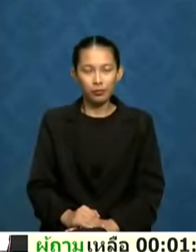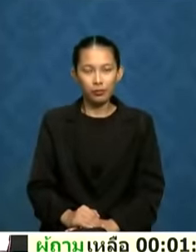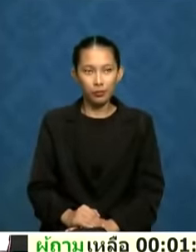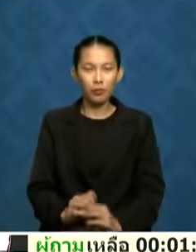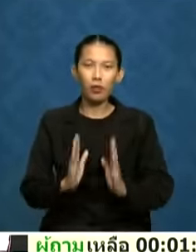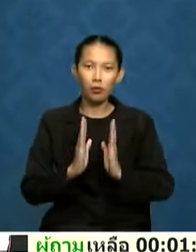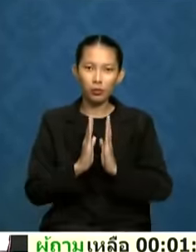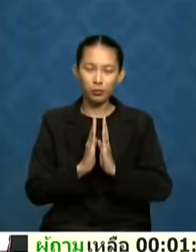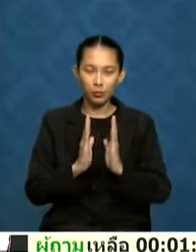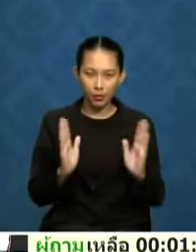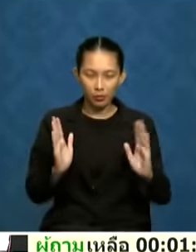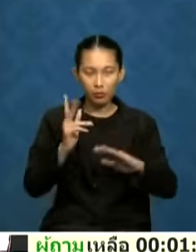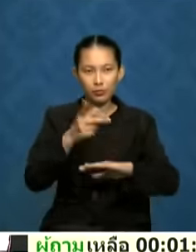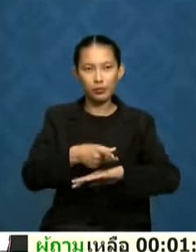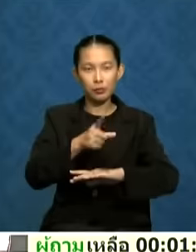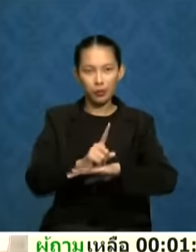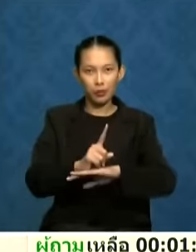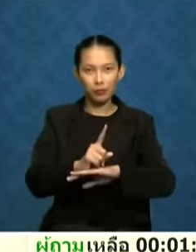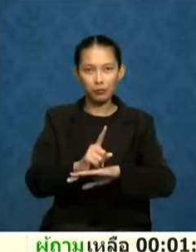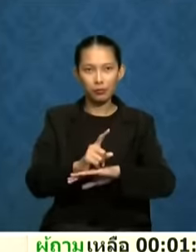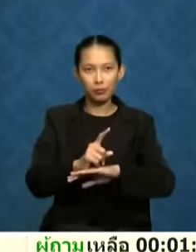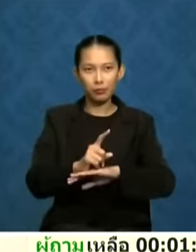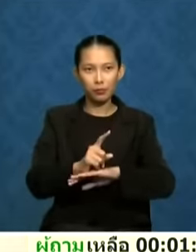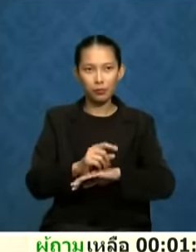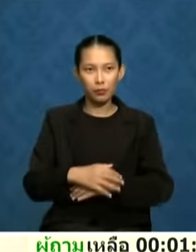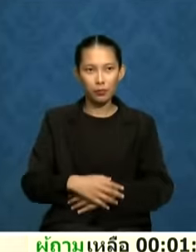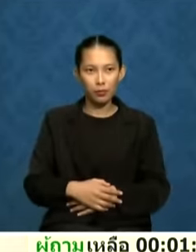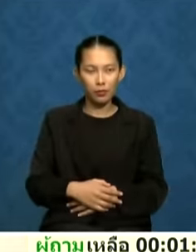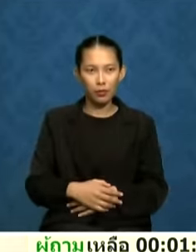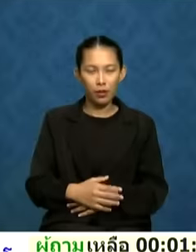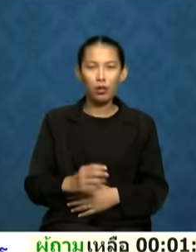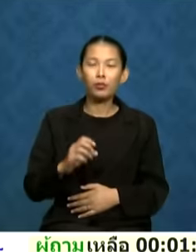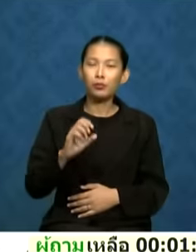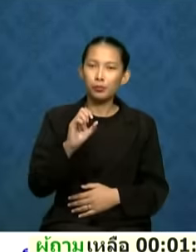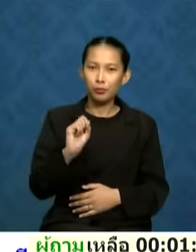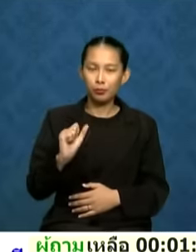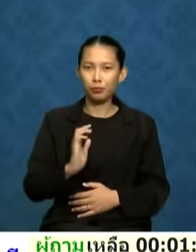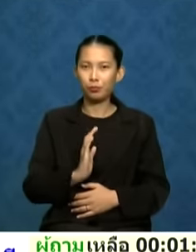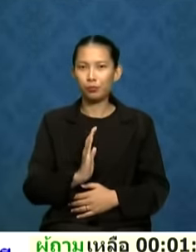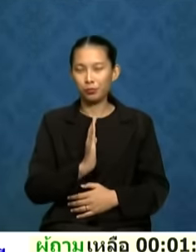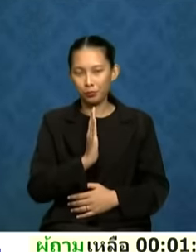ขอบคุครั ท่านประทานสภาทิกรบ ท่านสมัชิคพูทรงเกียร์